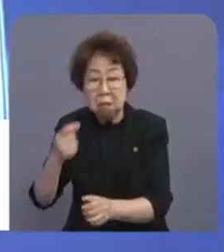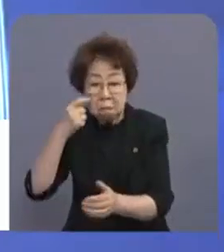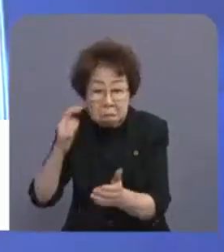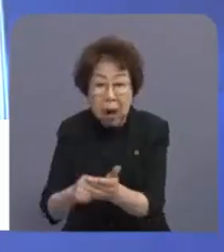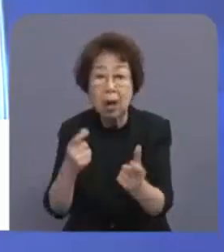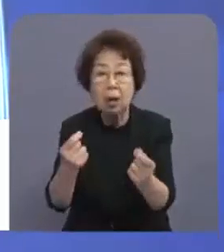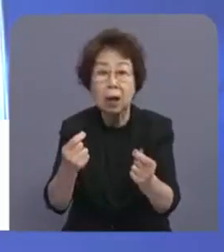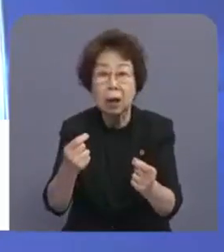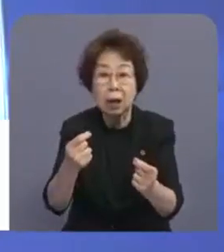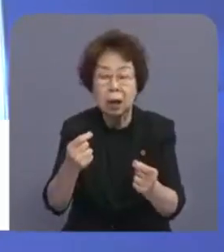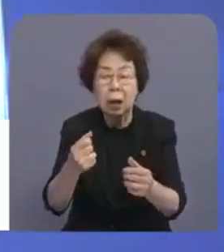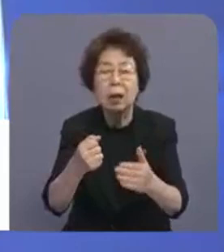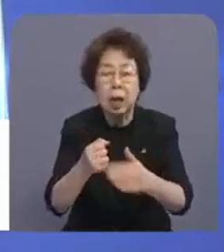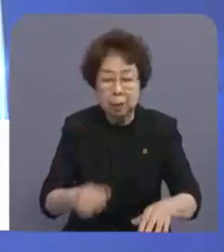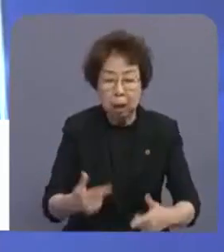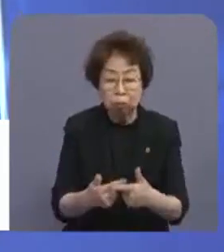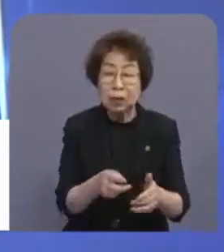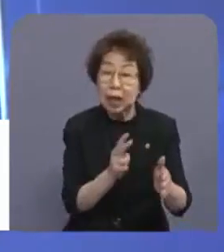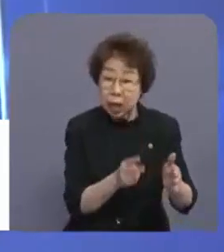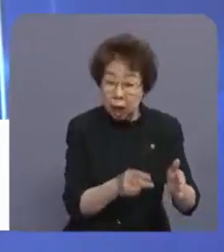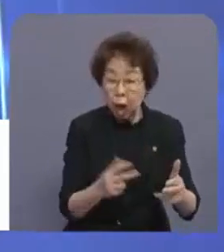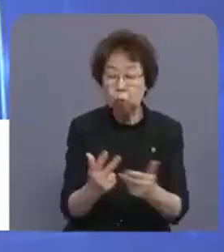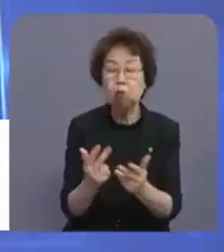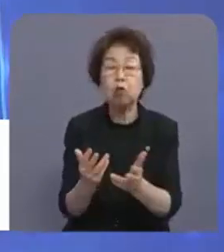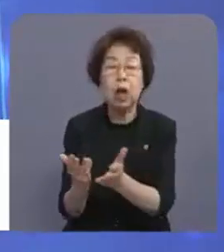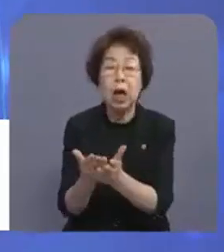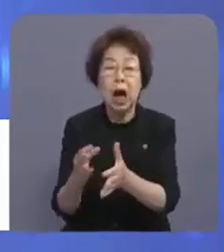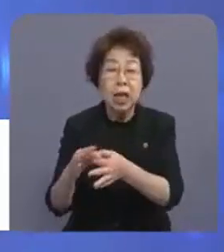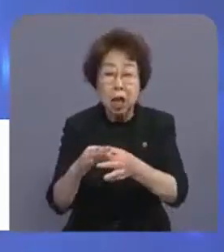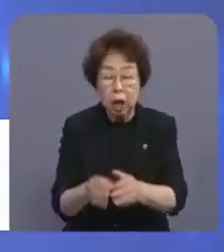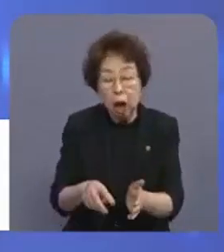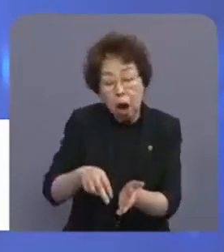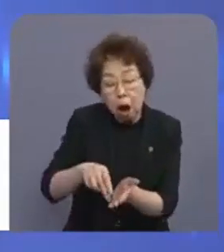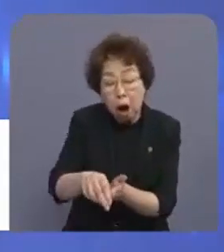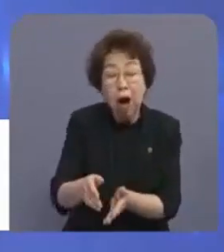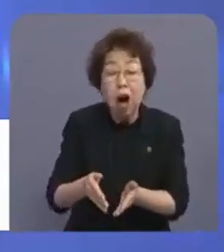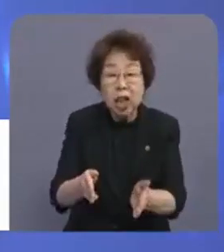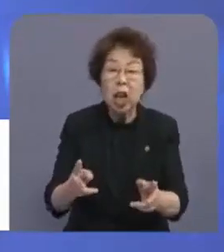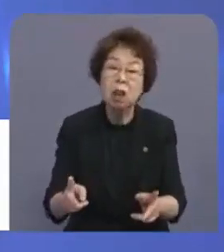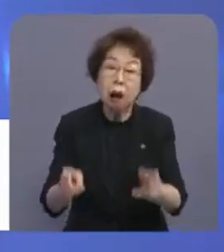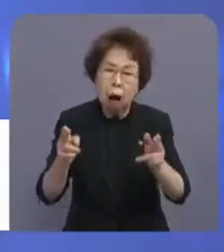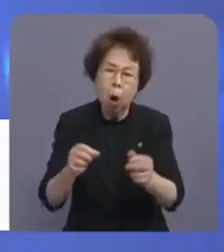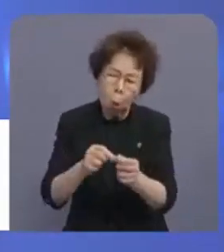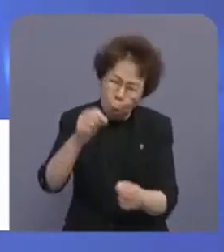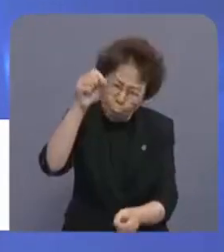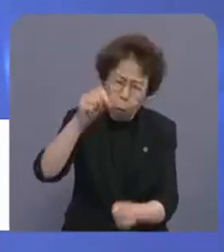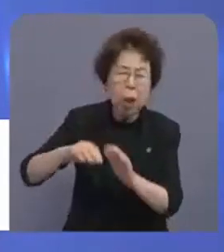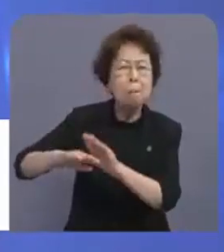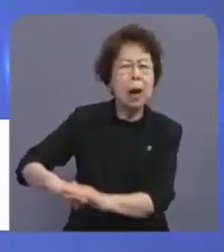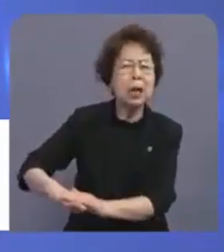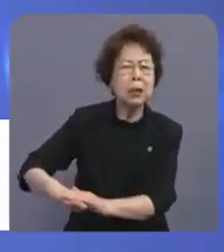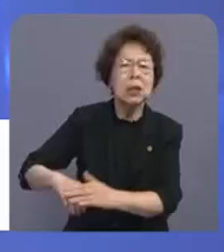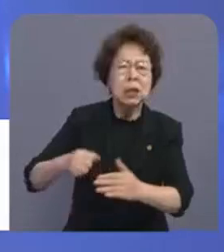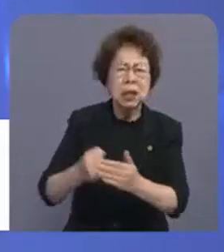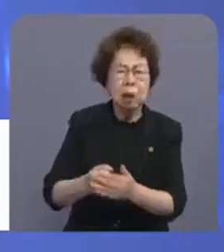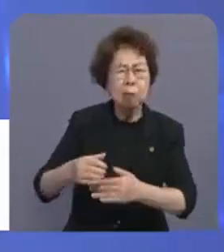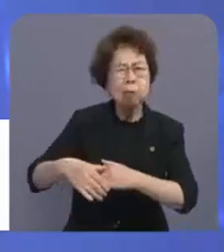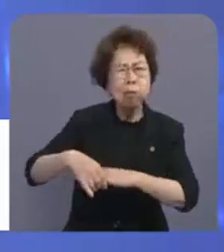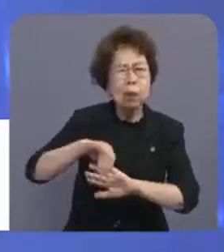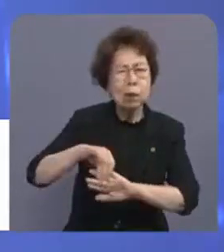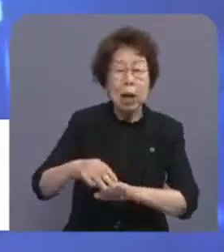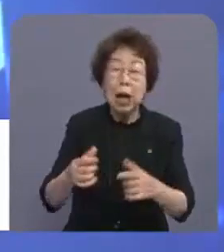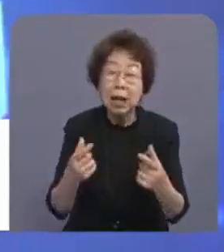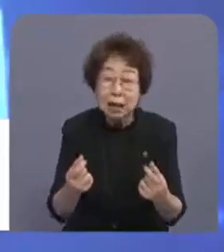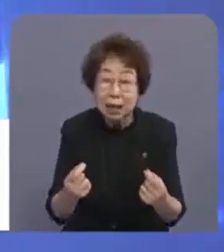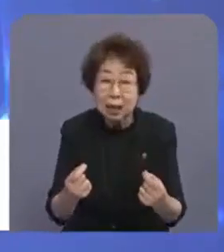드러났습니다. 이 때문에 부산역과 북항을 연결하는 보행로가 수년 동안 끊긴 채 방치되는 등 기형적인 개발이